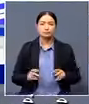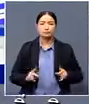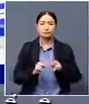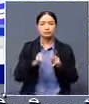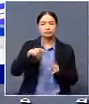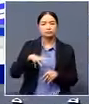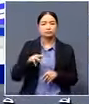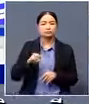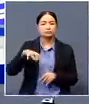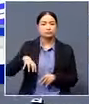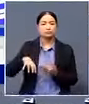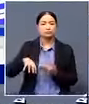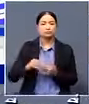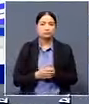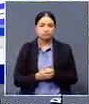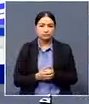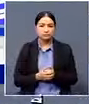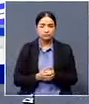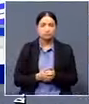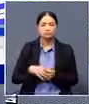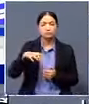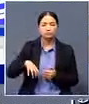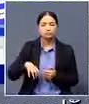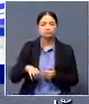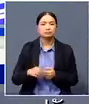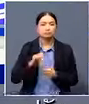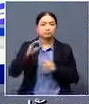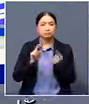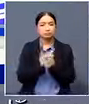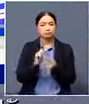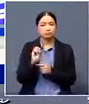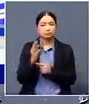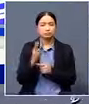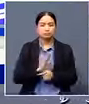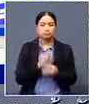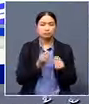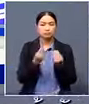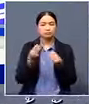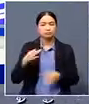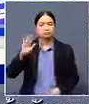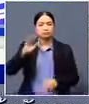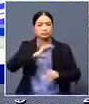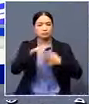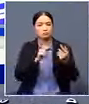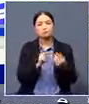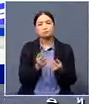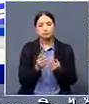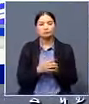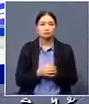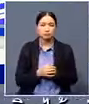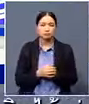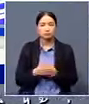กระทรวงการพัฒนาสังคมและความมั่นคงของมนุษย์โดยกรมพัฒนาสังคมและสวัสดิการจัดพิธีเชิดชูเกียรติอาสาสมัครพัฒนาสังคมและความมั่นคงของ